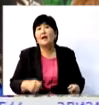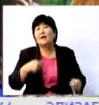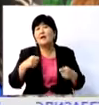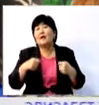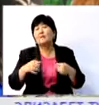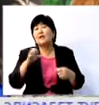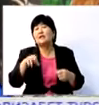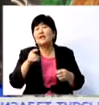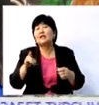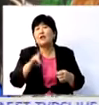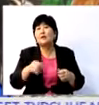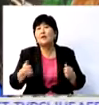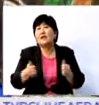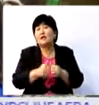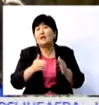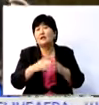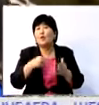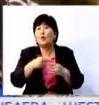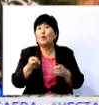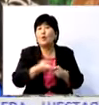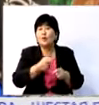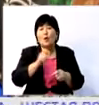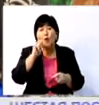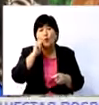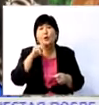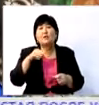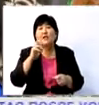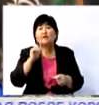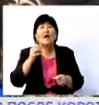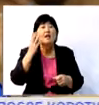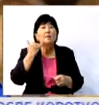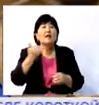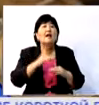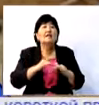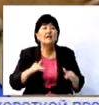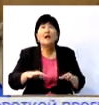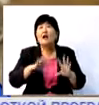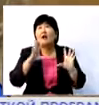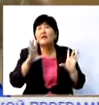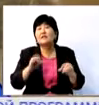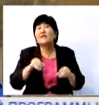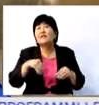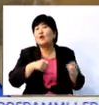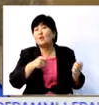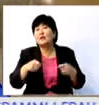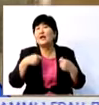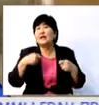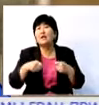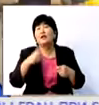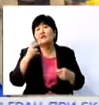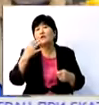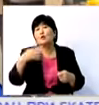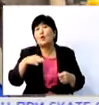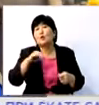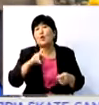Ярмарка Сырдаринского района рядом с домом. Купила картофель, лук, тыкву, яблоки для детей. В целом сырдаринцы привезли на ярмарку 240